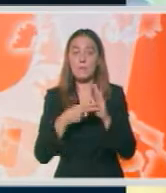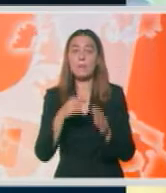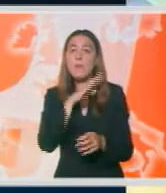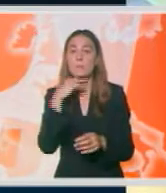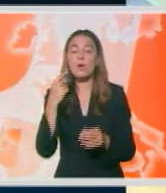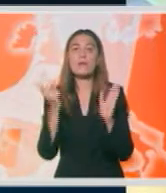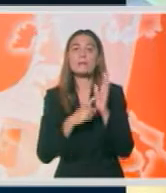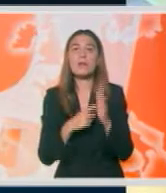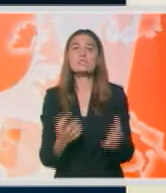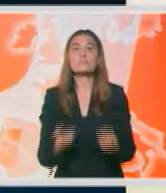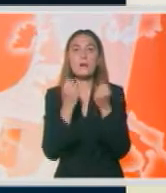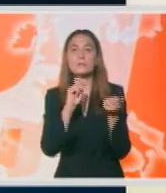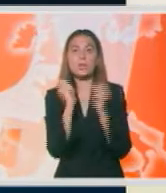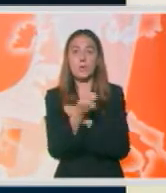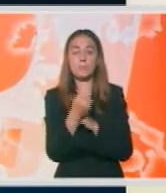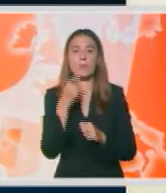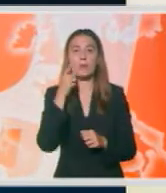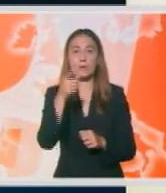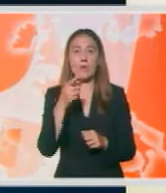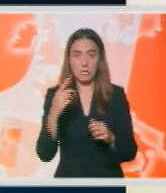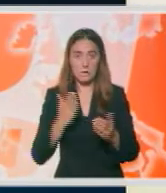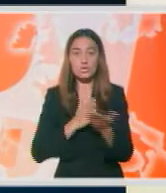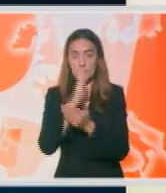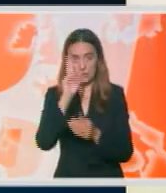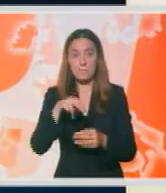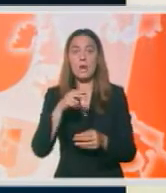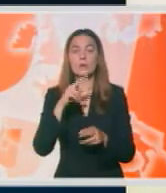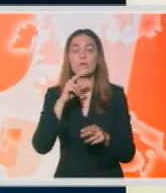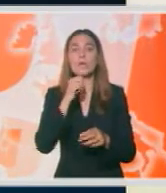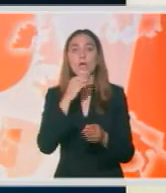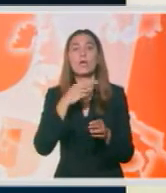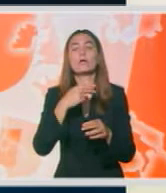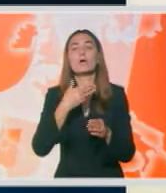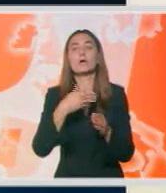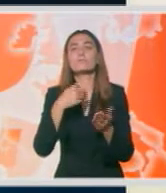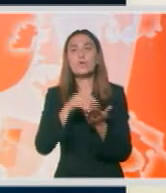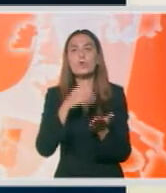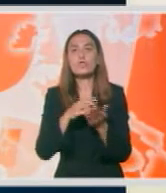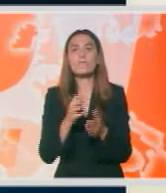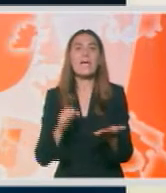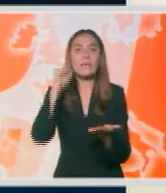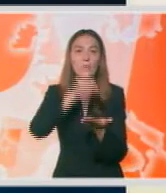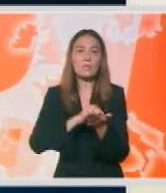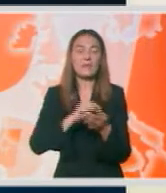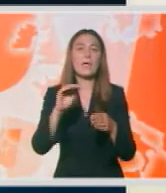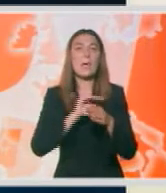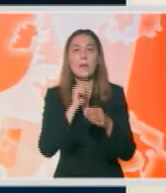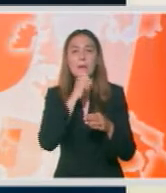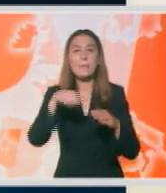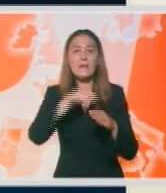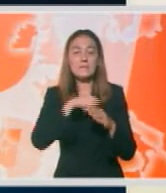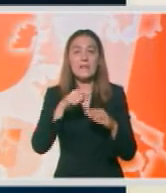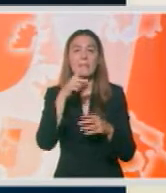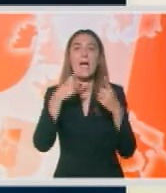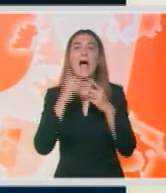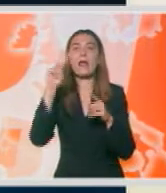traže spas u konverziji. Klijent u ovim slučajima će imati troškove brisanja hipoteke, odnosno uspostavljanja hipoteke kod nove banke, u ovom slučaju